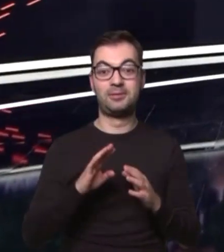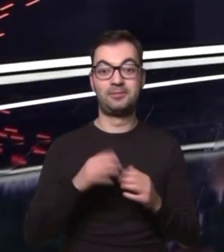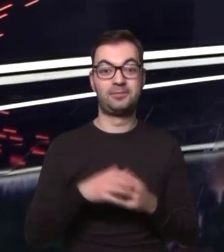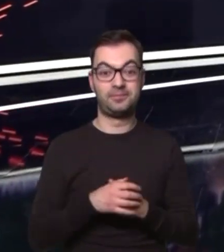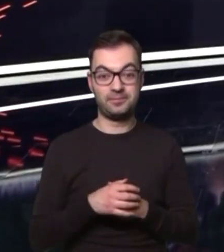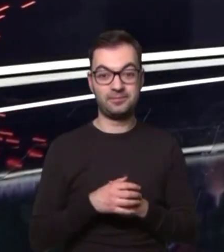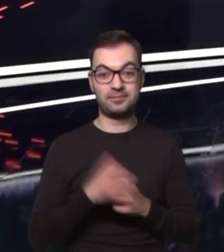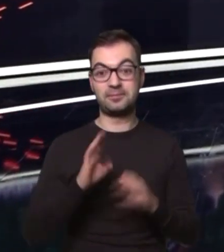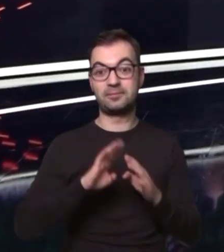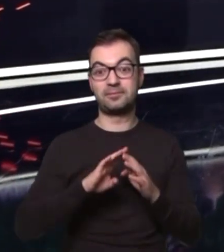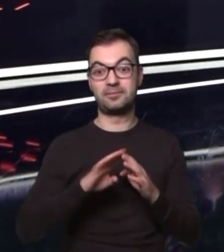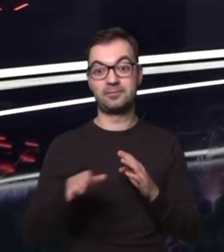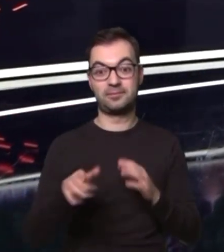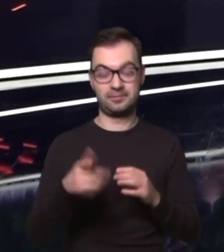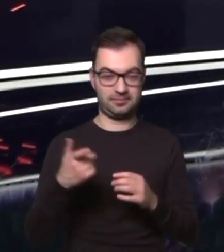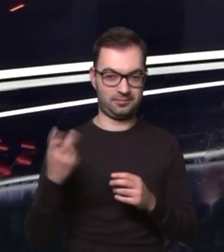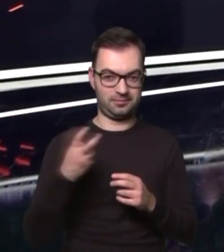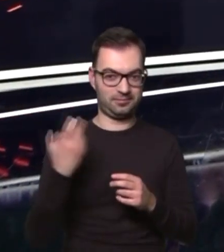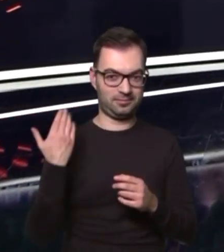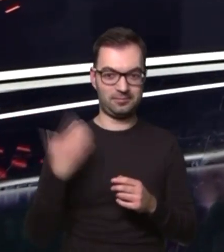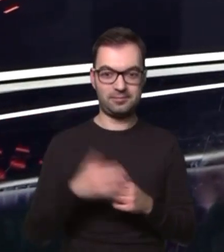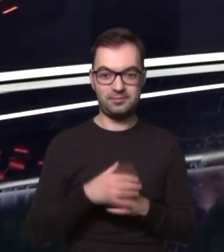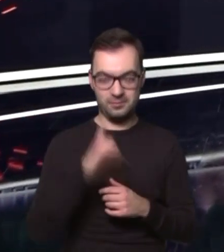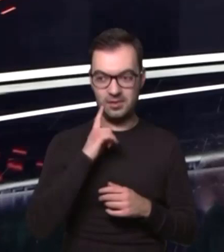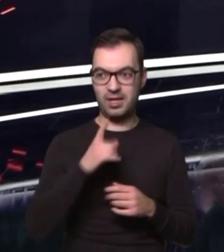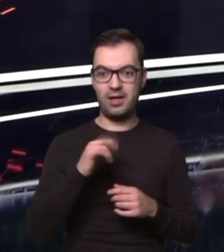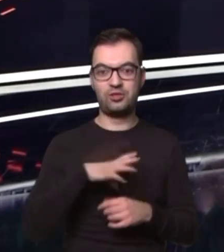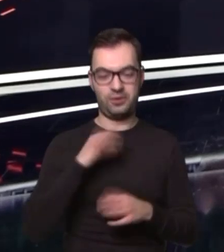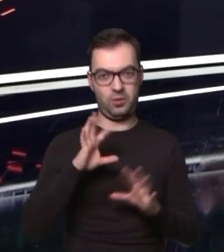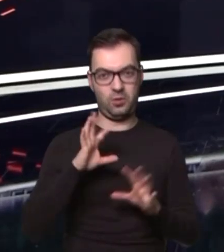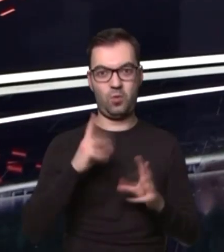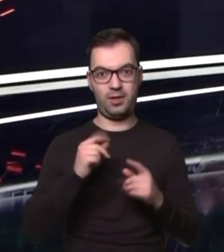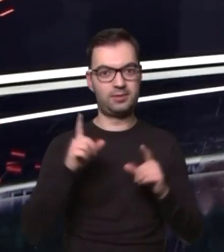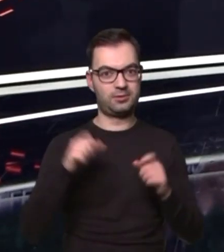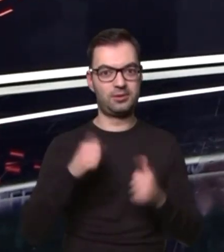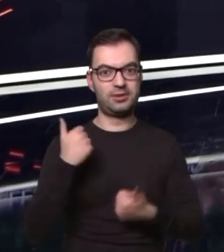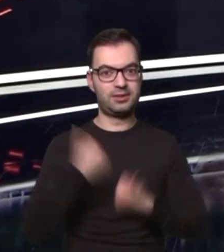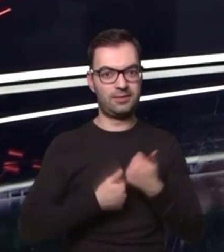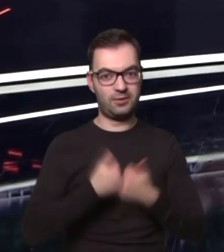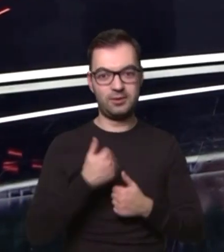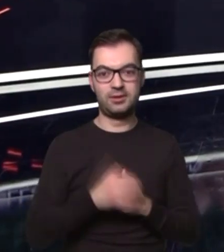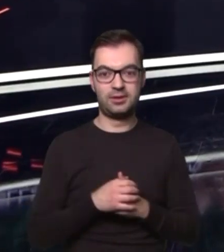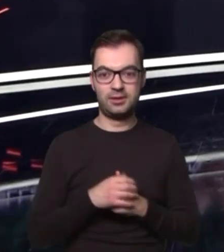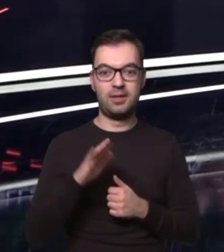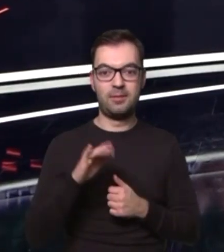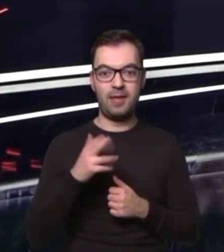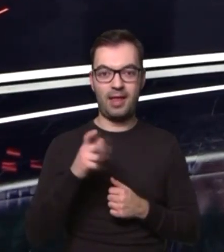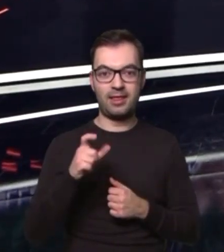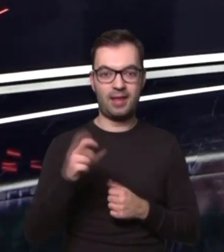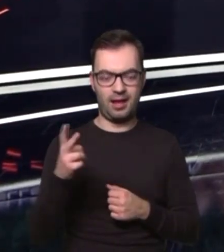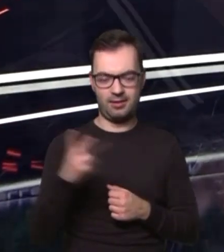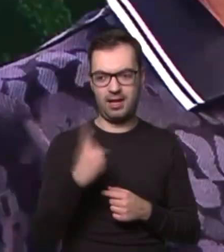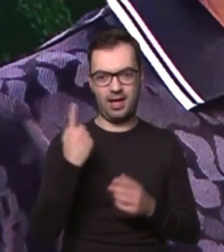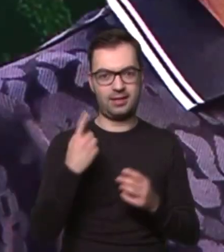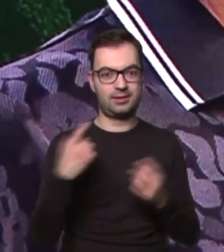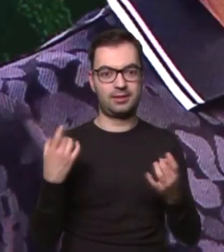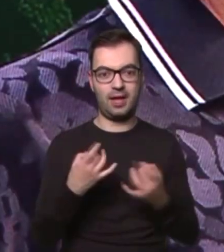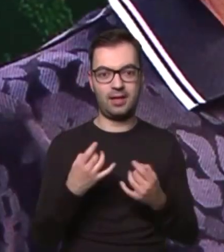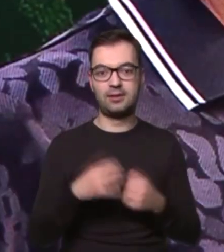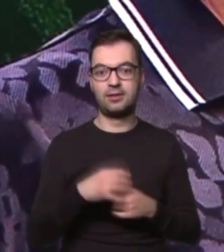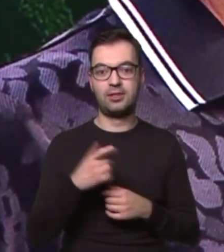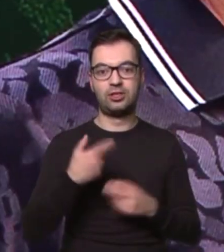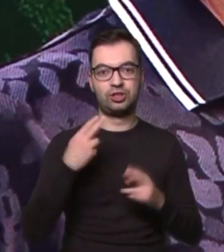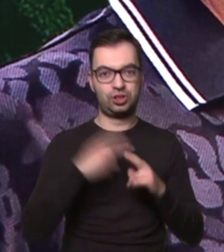mogliśmy oglądać w poprzedniej rundzie, jak dobrze Iga weszła w ten turniej i z Bianką Andreescu do tej pory grała raz. To miało miejsce w Rzymie w zeszłym roku.